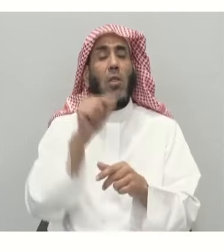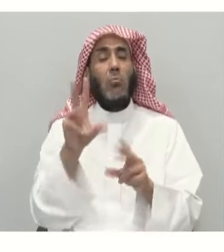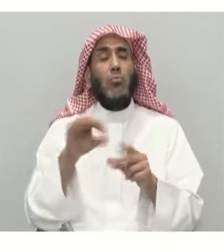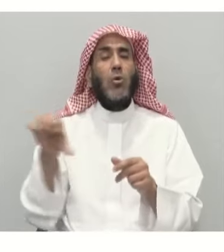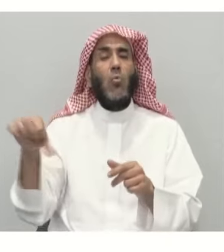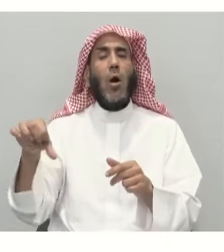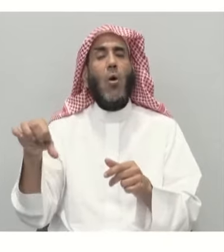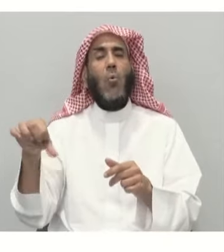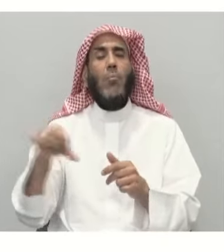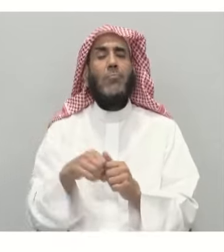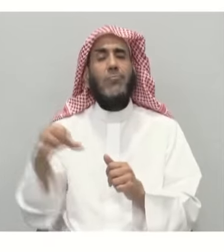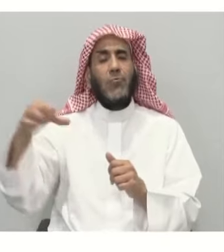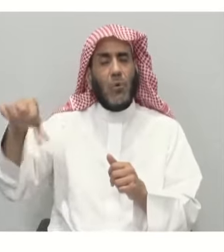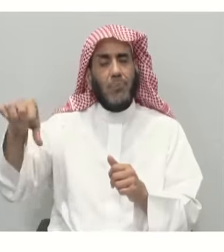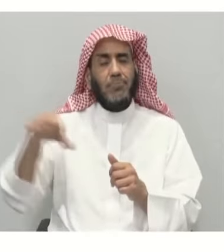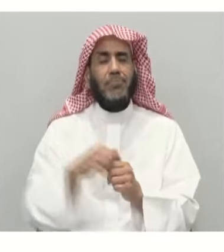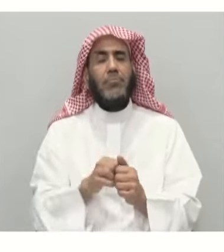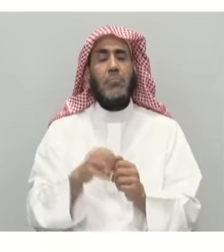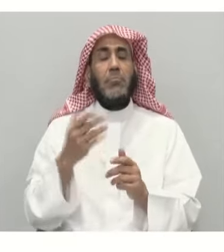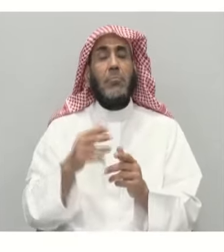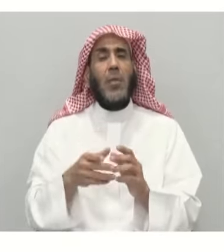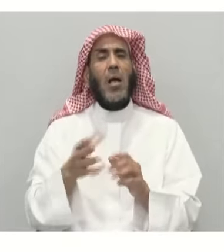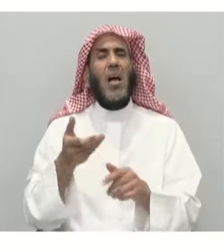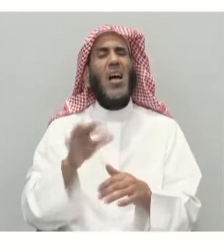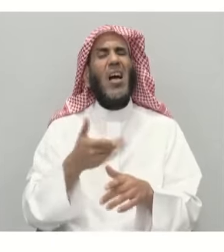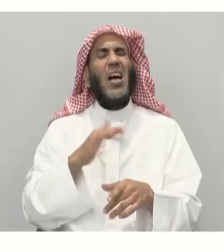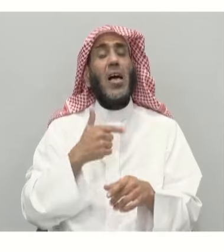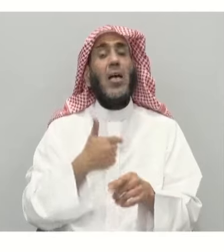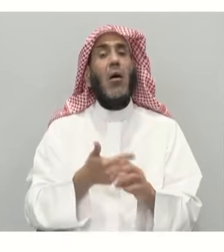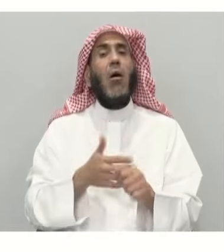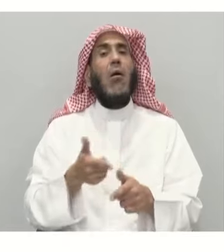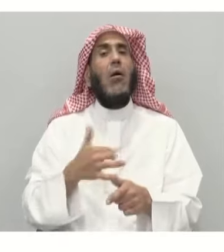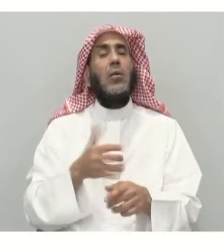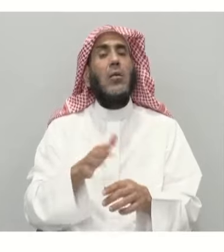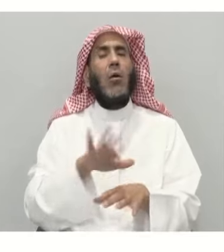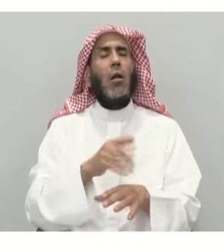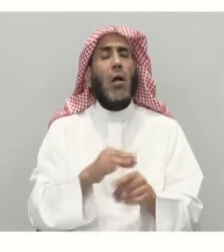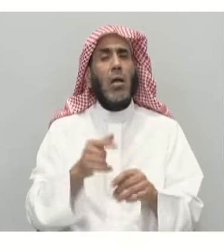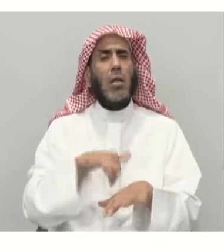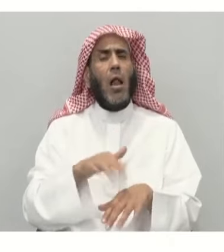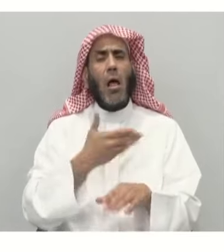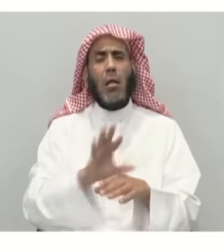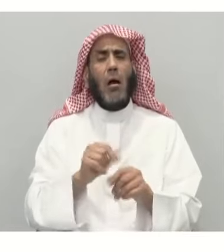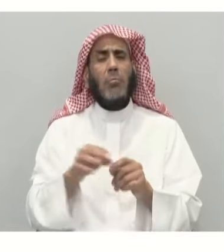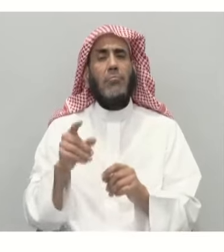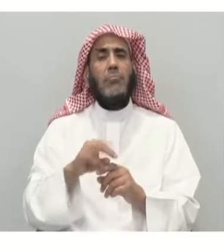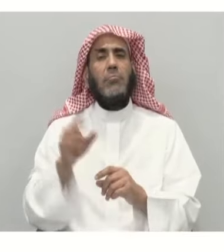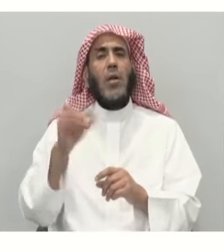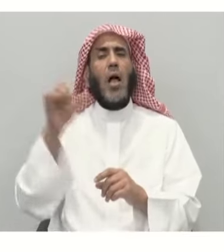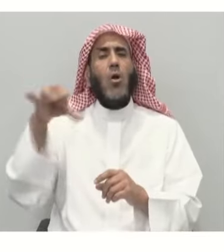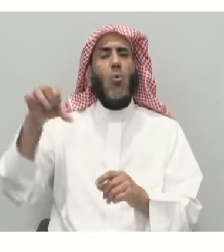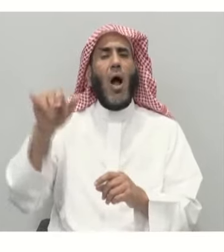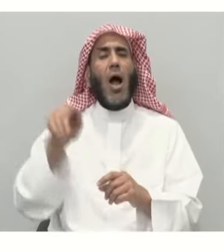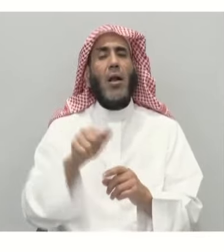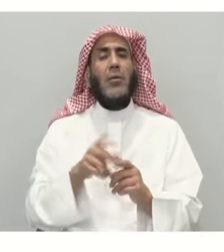تشبه الواو ان اجل الله اذا جاء لا يؤخر هذا اشرت اليه بانه سيكون عندكم في قول الله تبارك